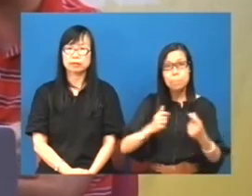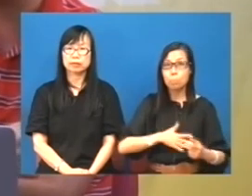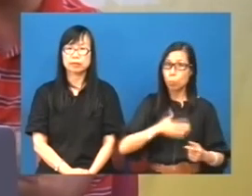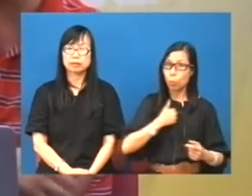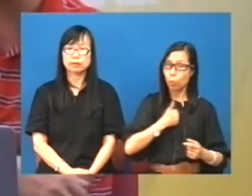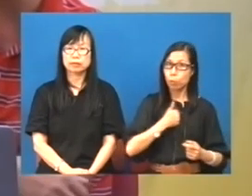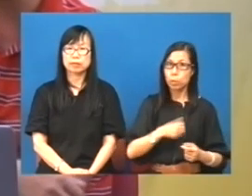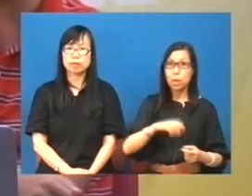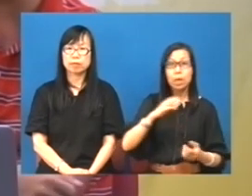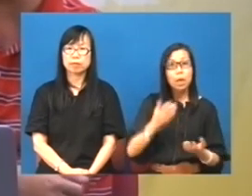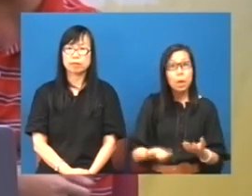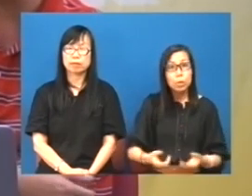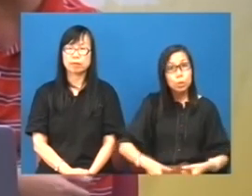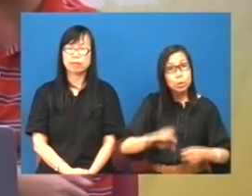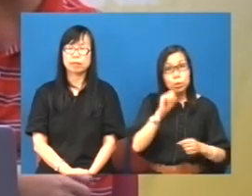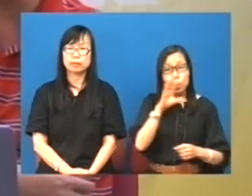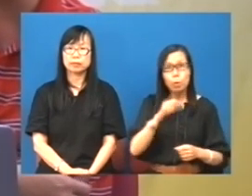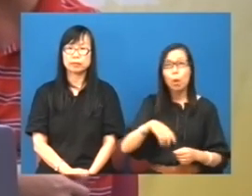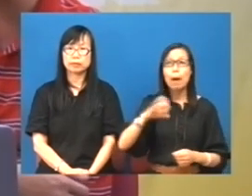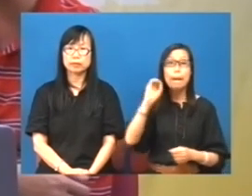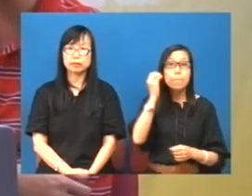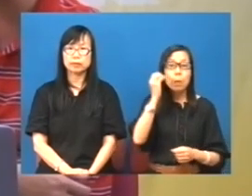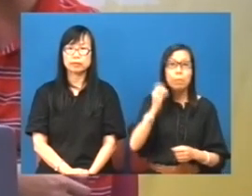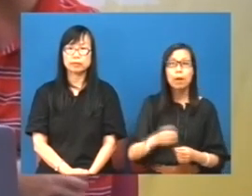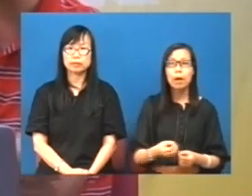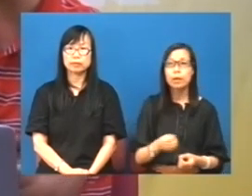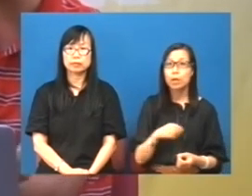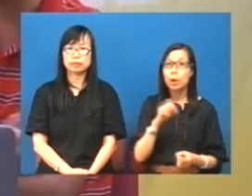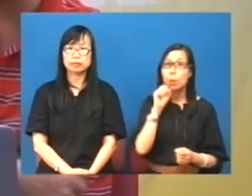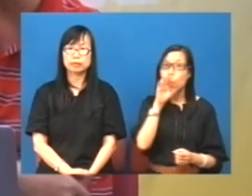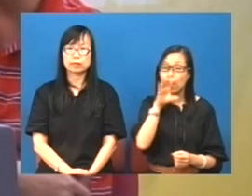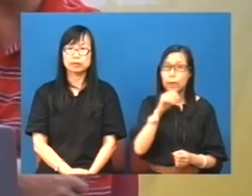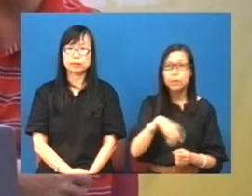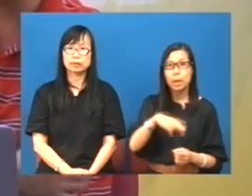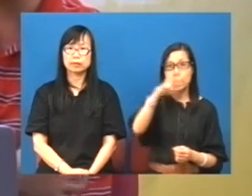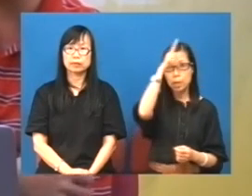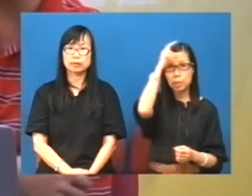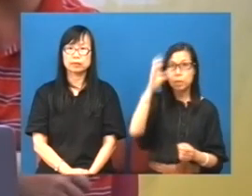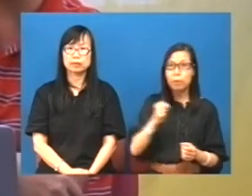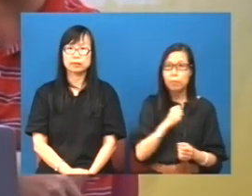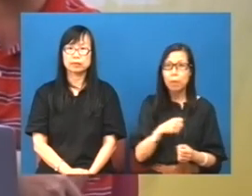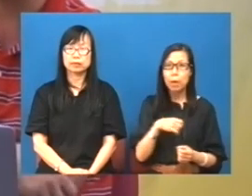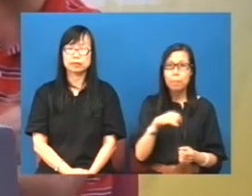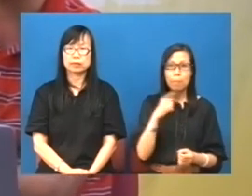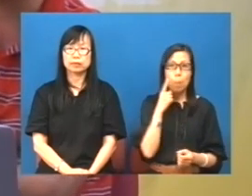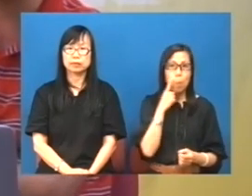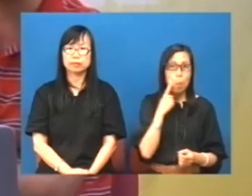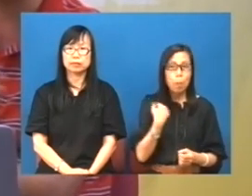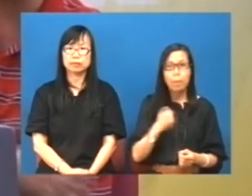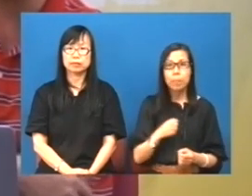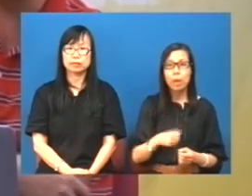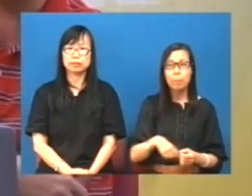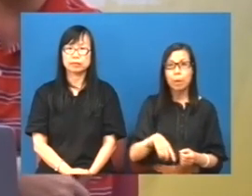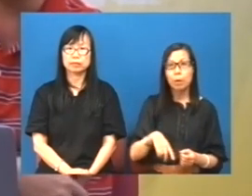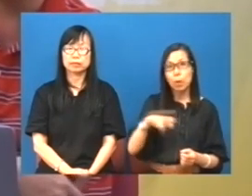不同的事件但實際上都反映到整個特區政府的貪腐腐敗造成這些無論是法制無法